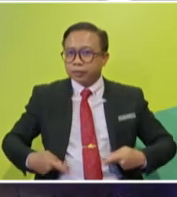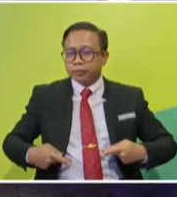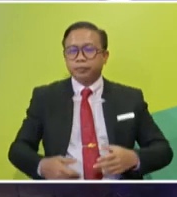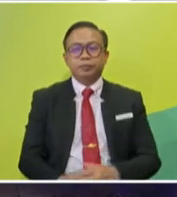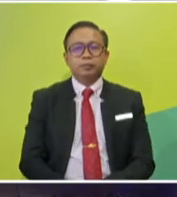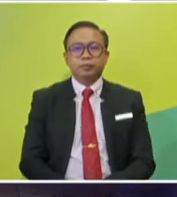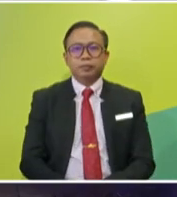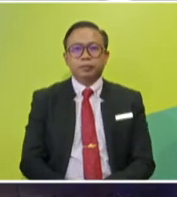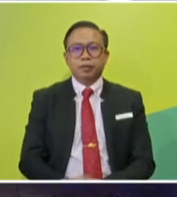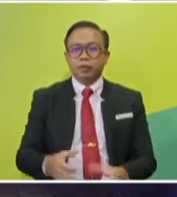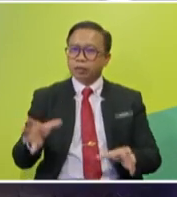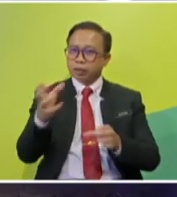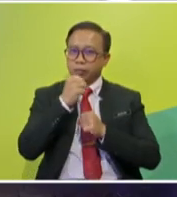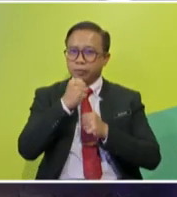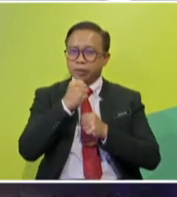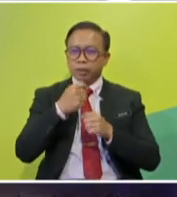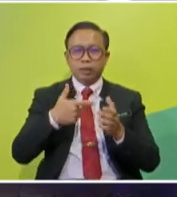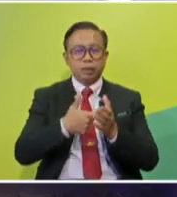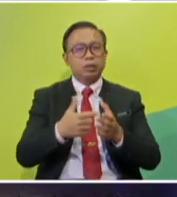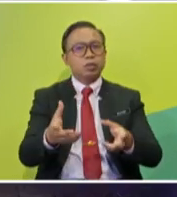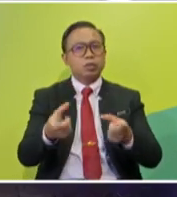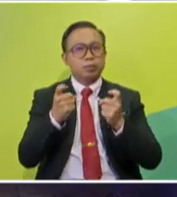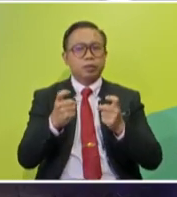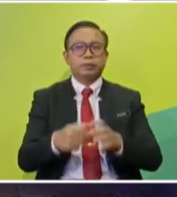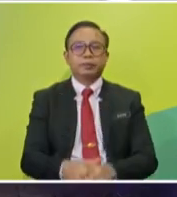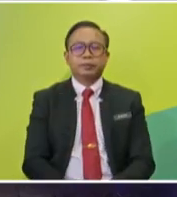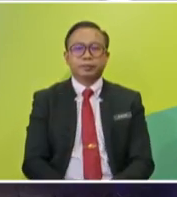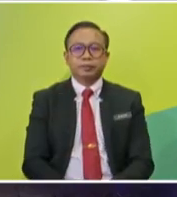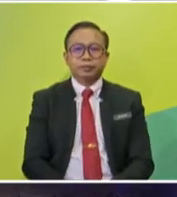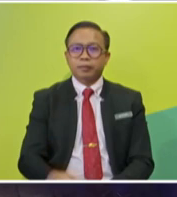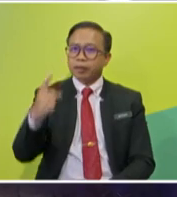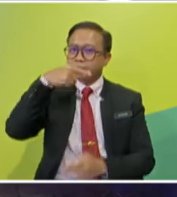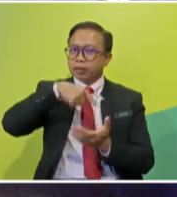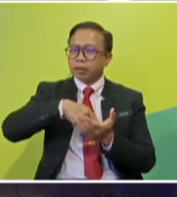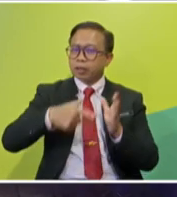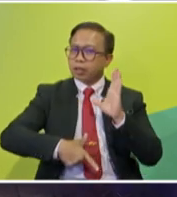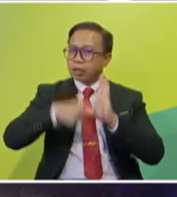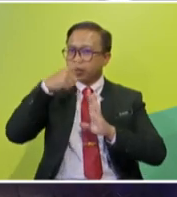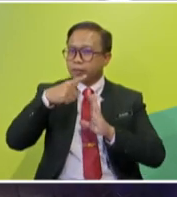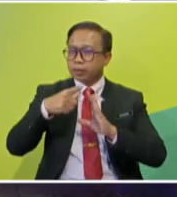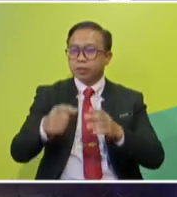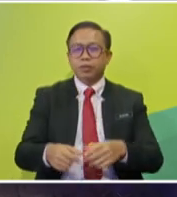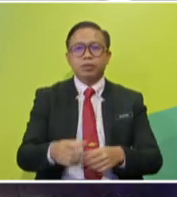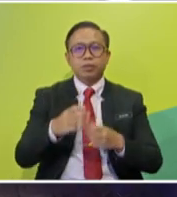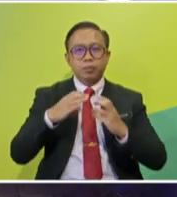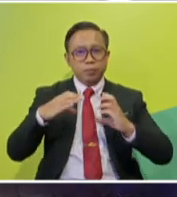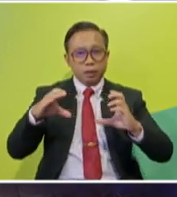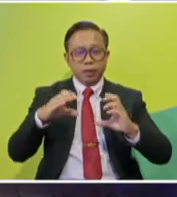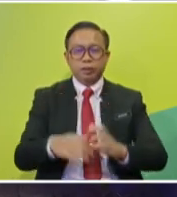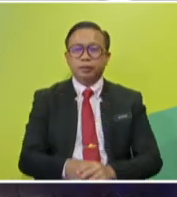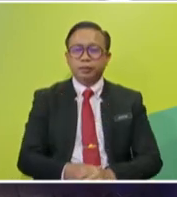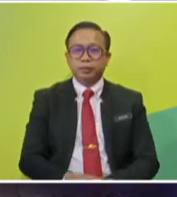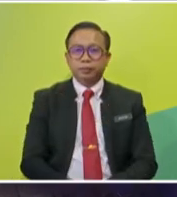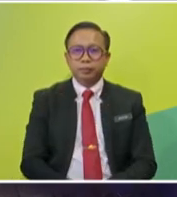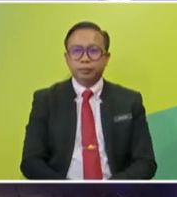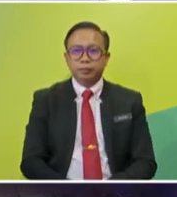Oke saya sudah dapat kali ini lebih pantas hari ini lebih pantat lebih pantas cepat dan